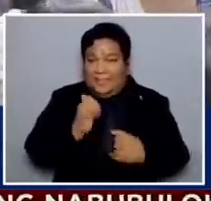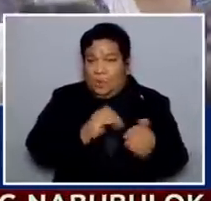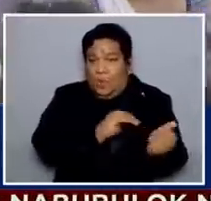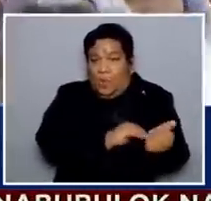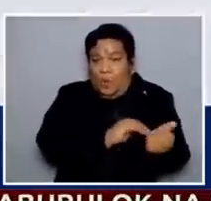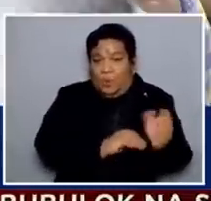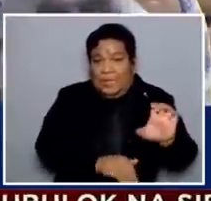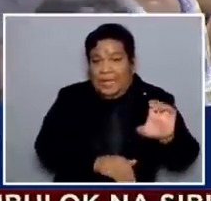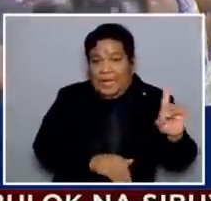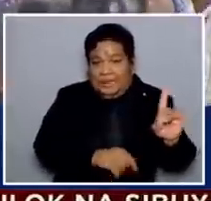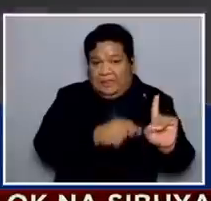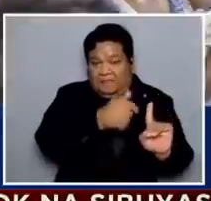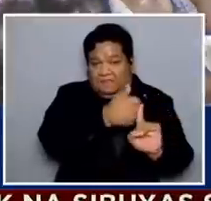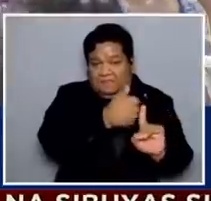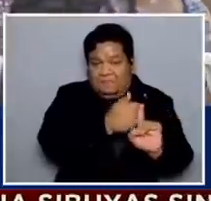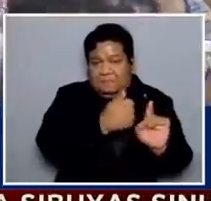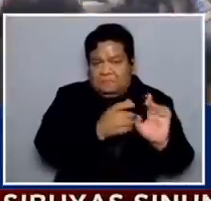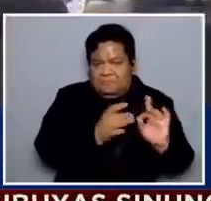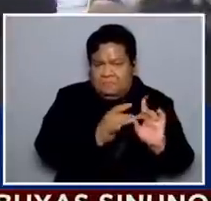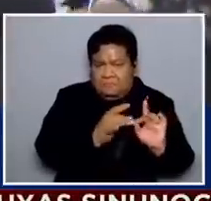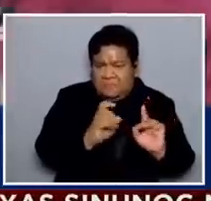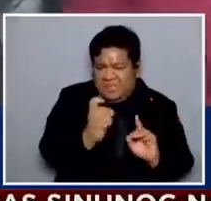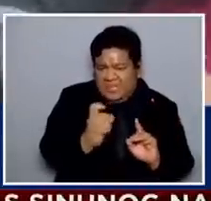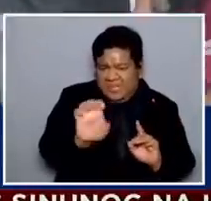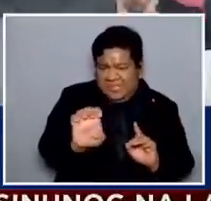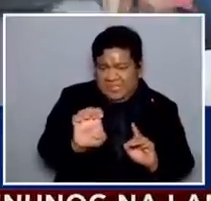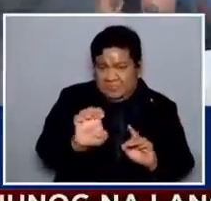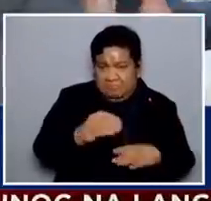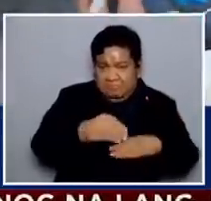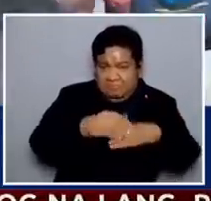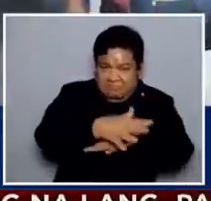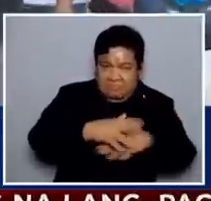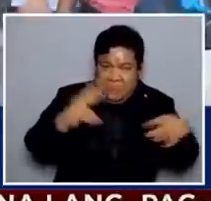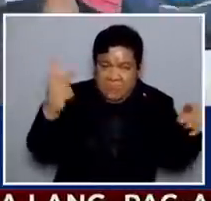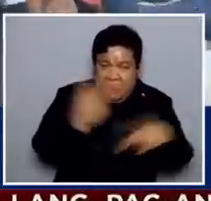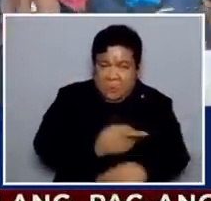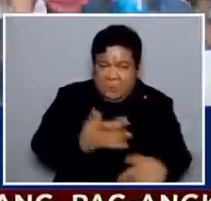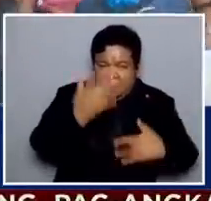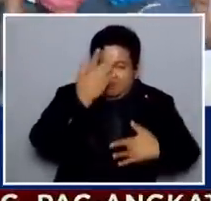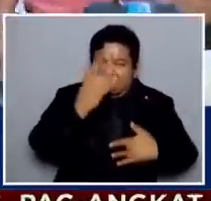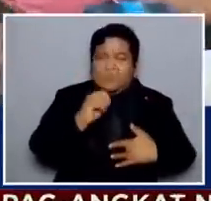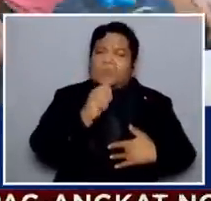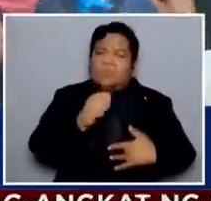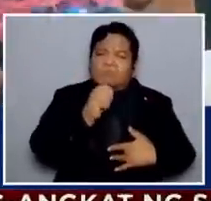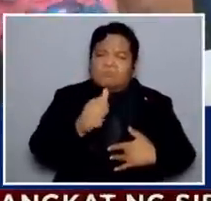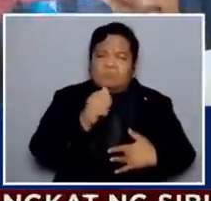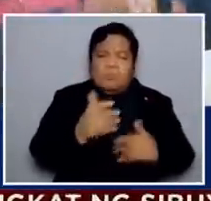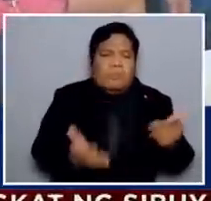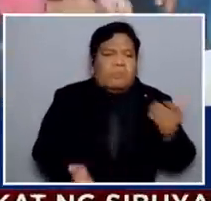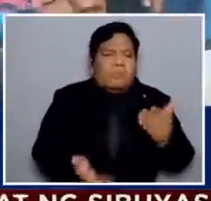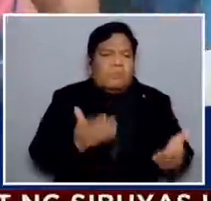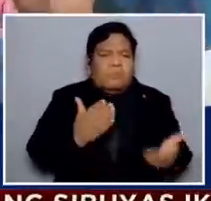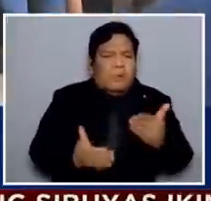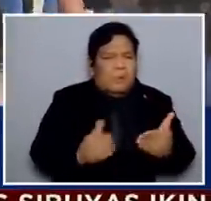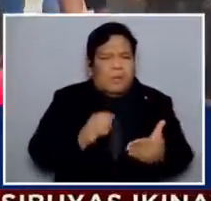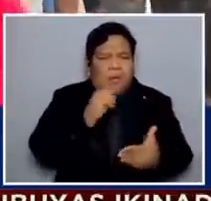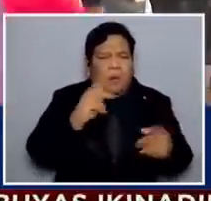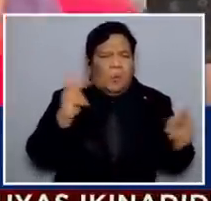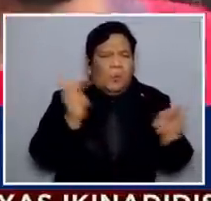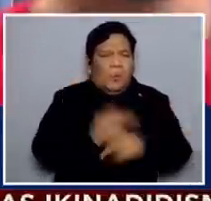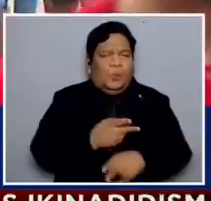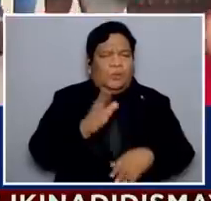nakikitang mas malalang sakit ang idinudulot ng XE. Maaaring hindi rin mas malala sa BA.1 at